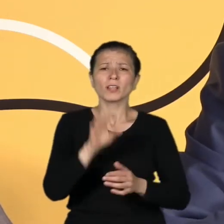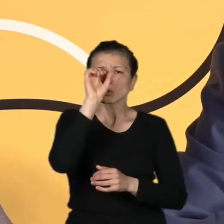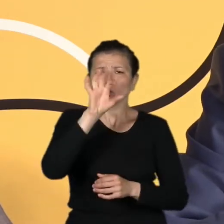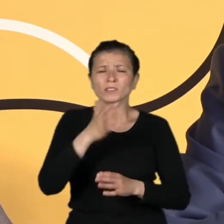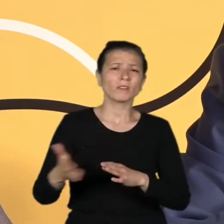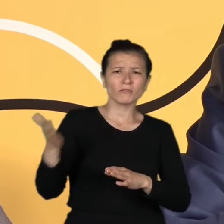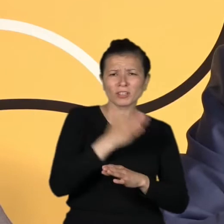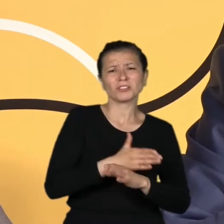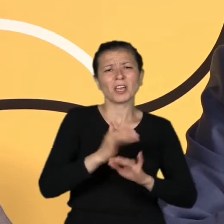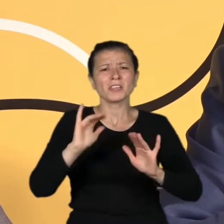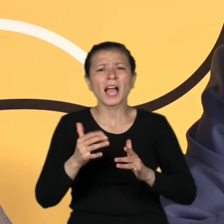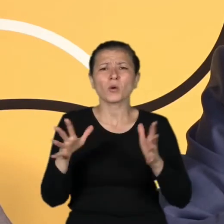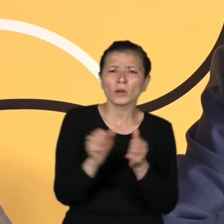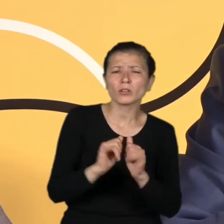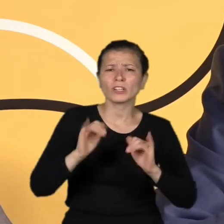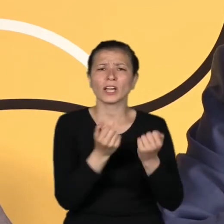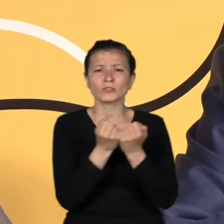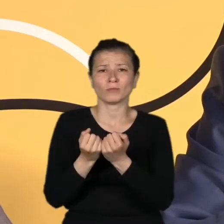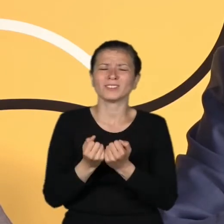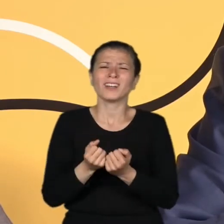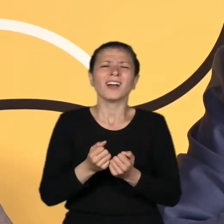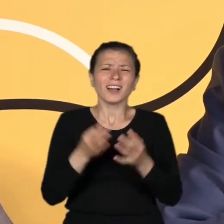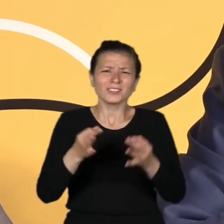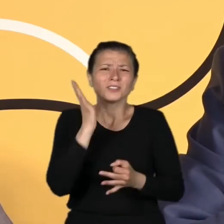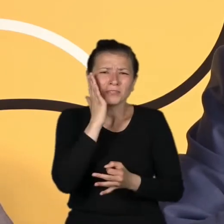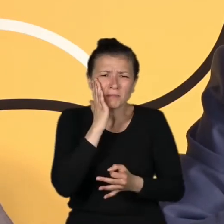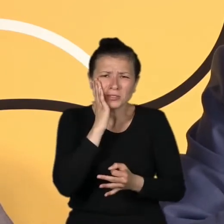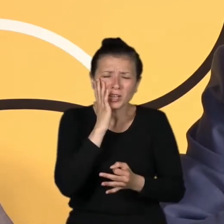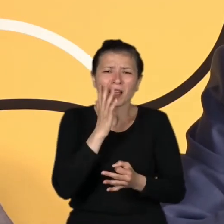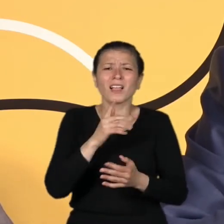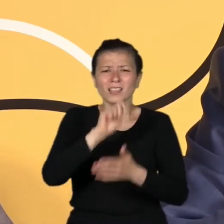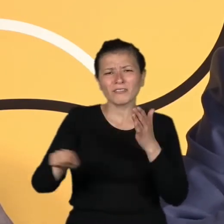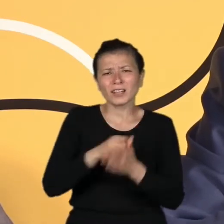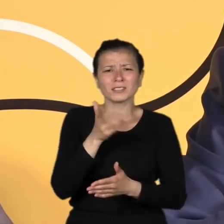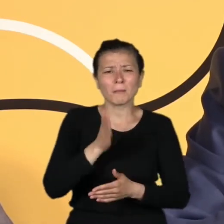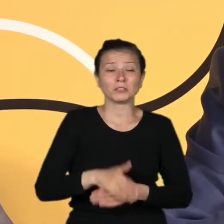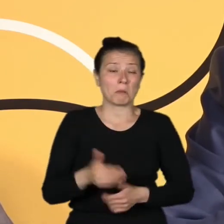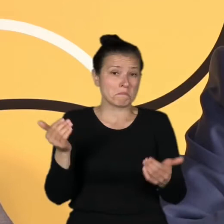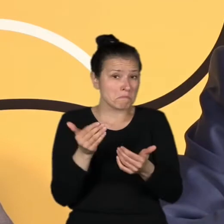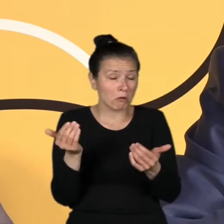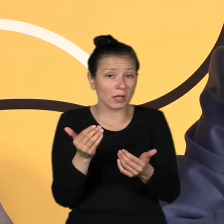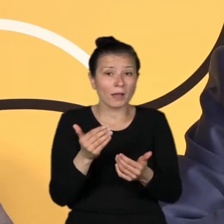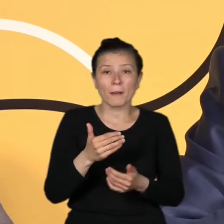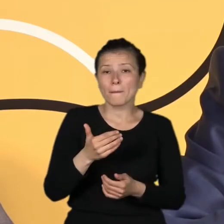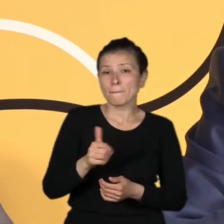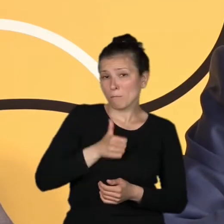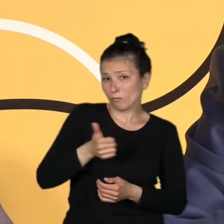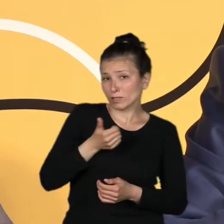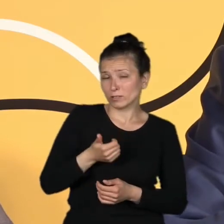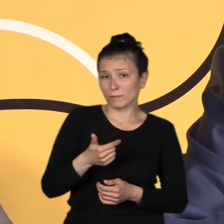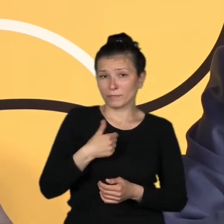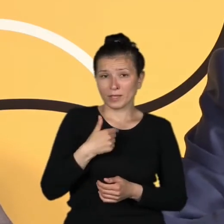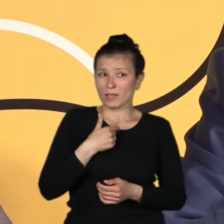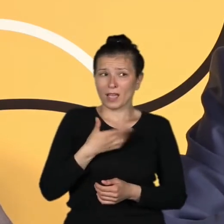przecież dzisiaj widzimy, że te fakty nastąpią. Mogę się pochwalić tym, że nie słuchałem